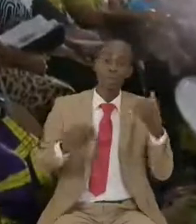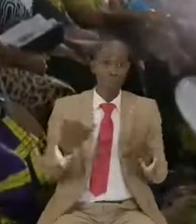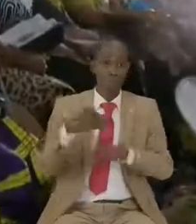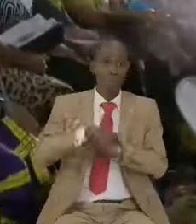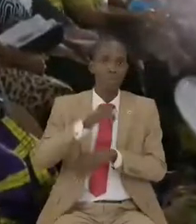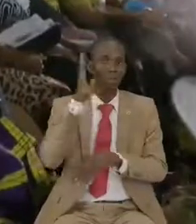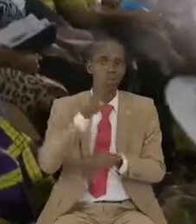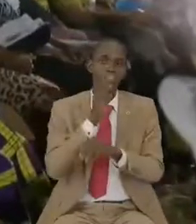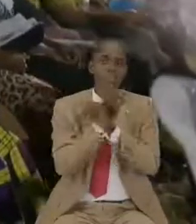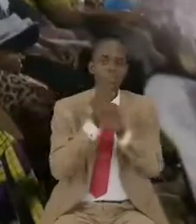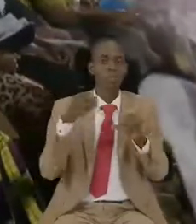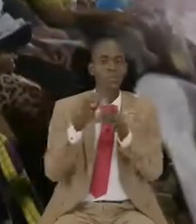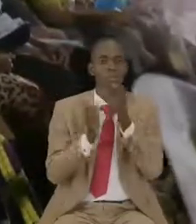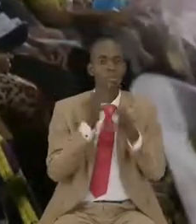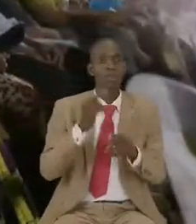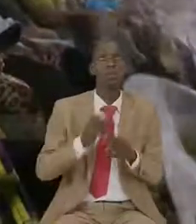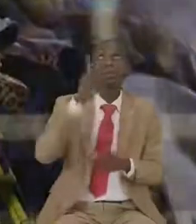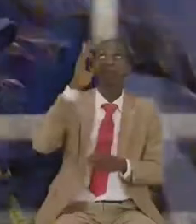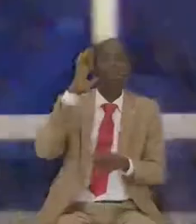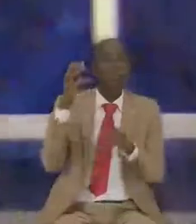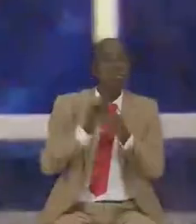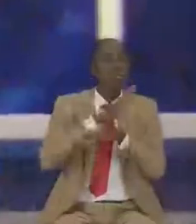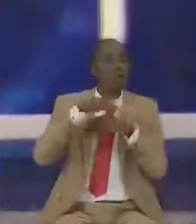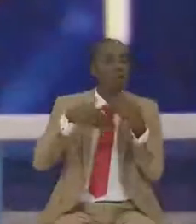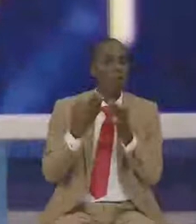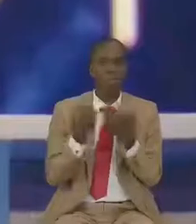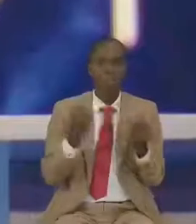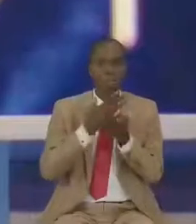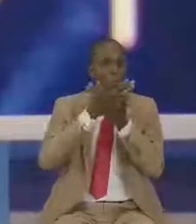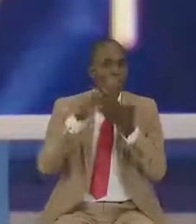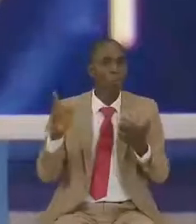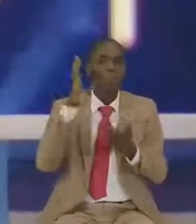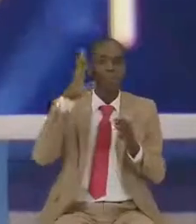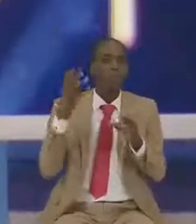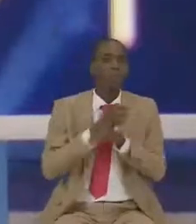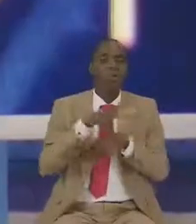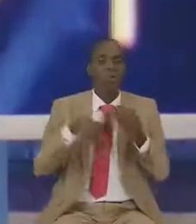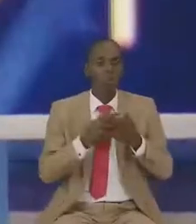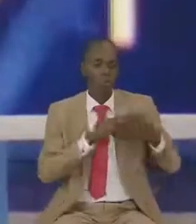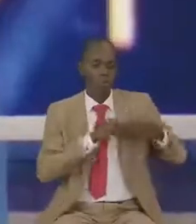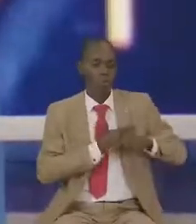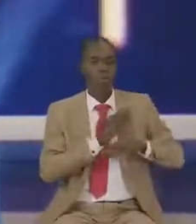Comme vous allez regarder le Seigneur ce soir, vous serez sauvés. Il va ôter tous vos péchés. Il va ôter